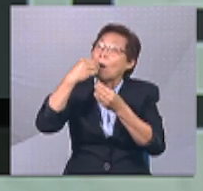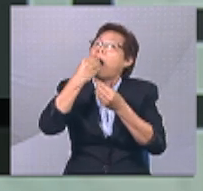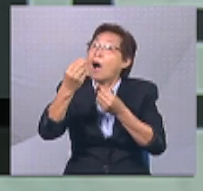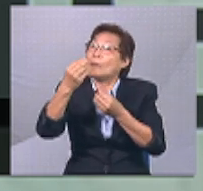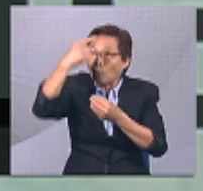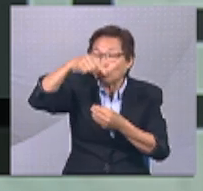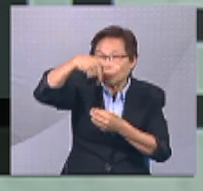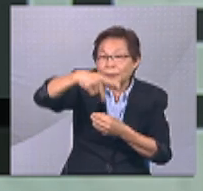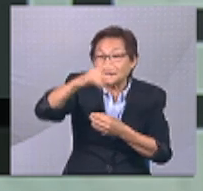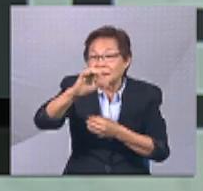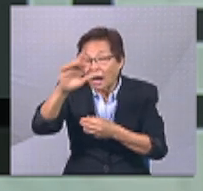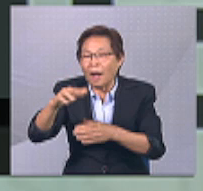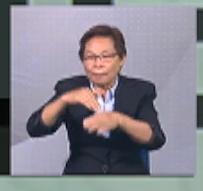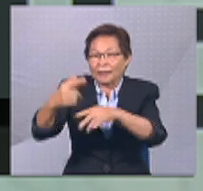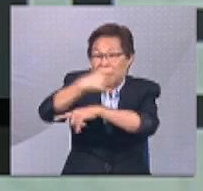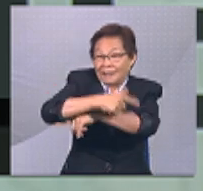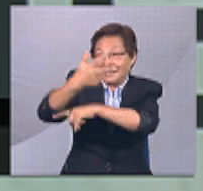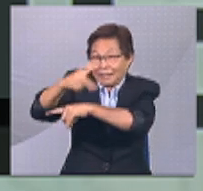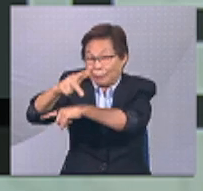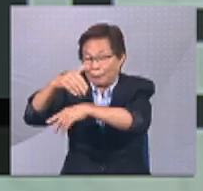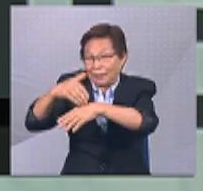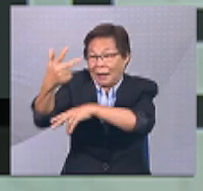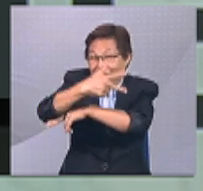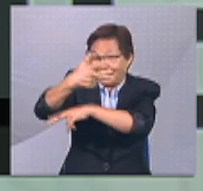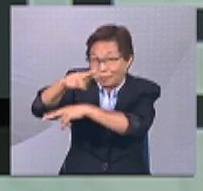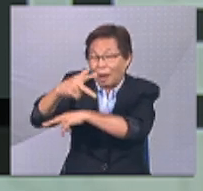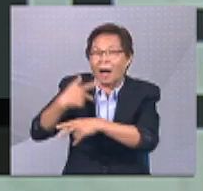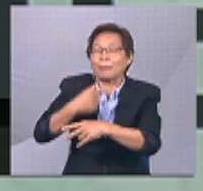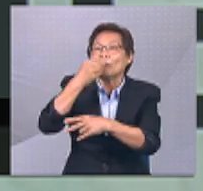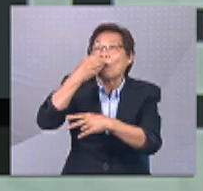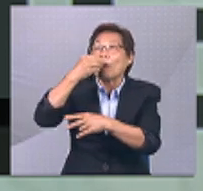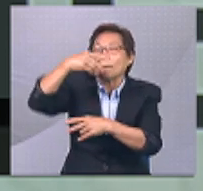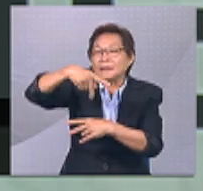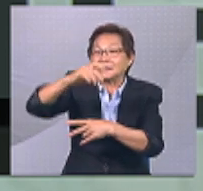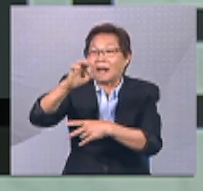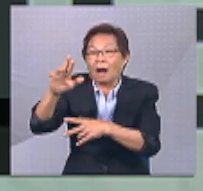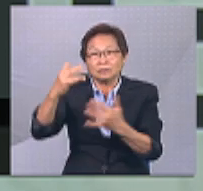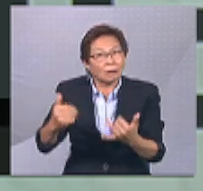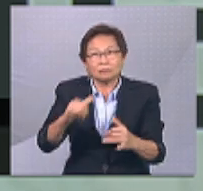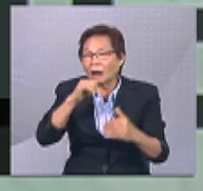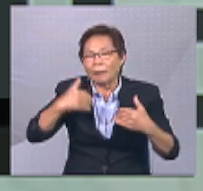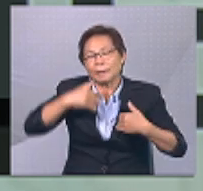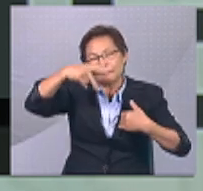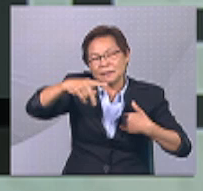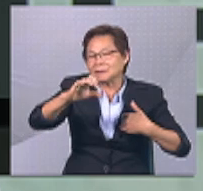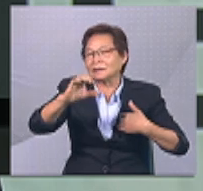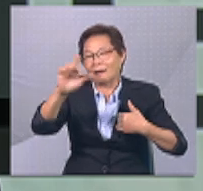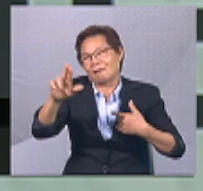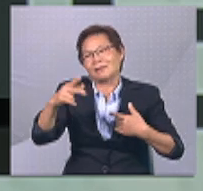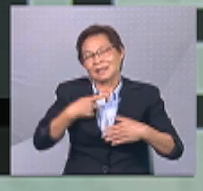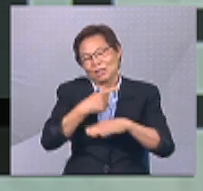hari ke-13, yang dulu kita hari ke-13 kita juga ambil swab PCR. Sekarang ni kita tak ambil swab PCR, kita